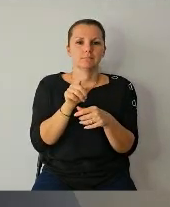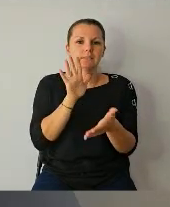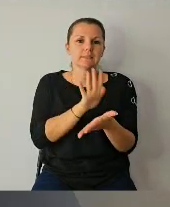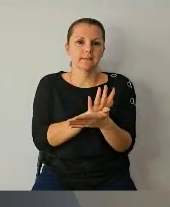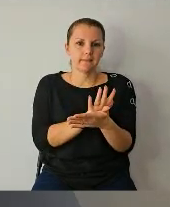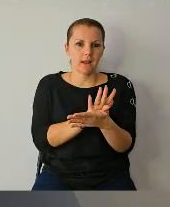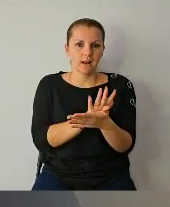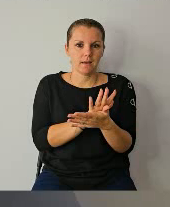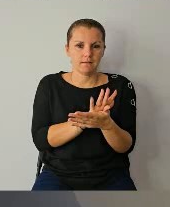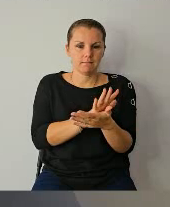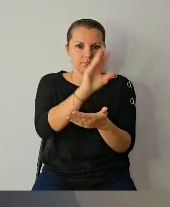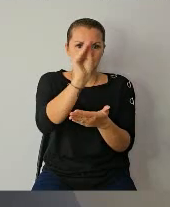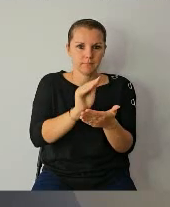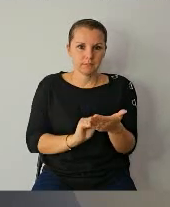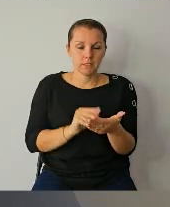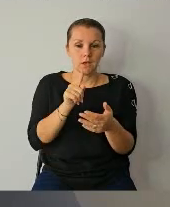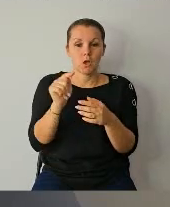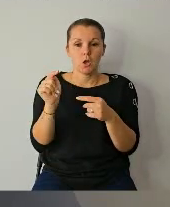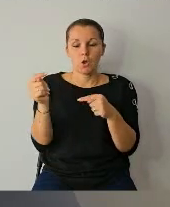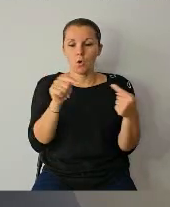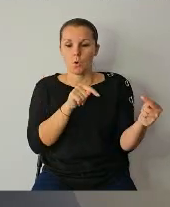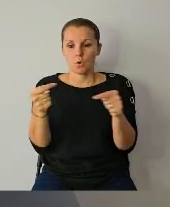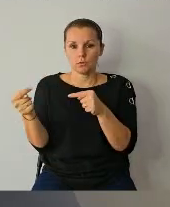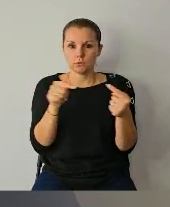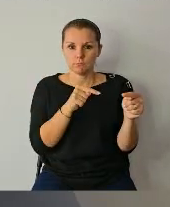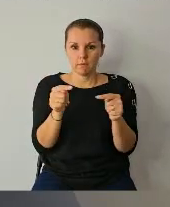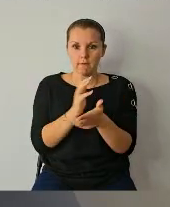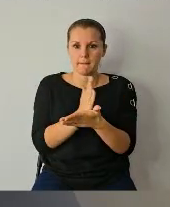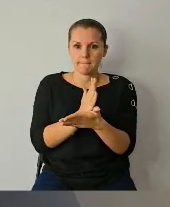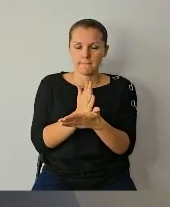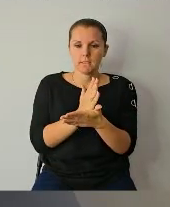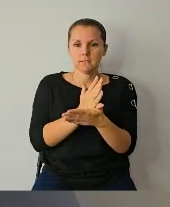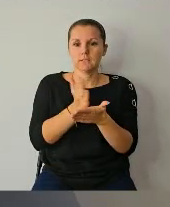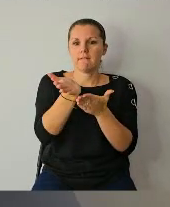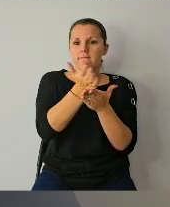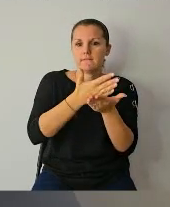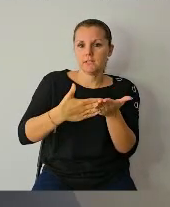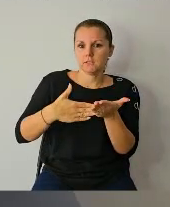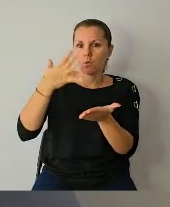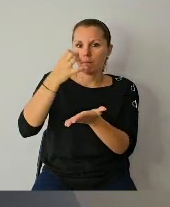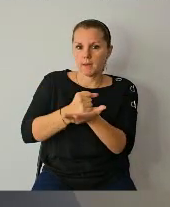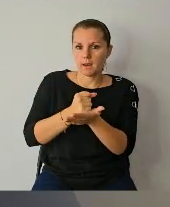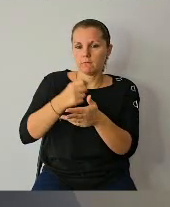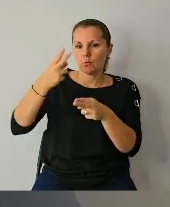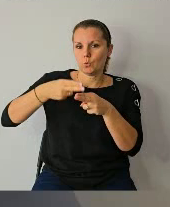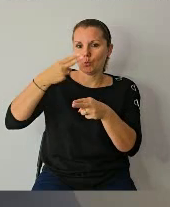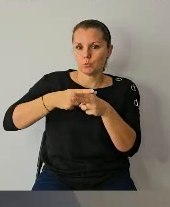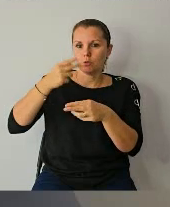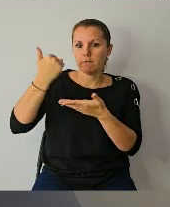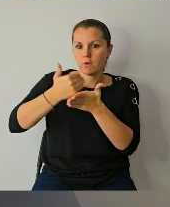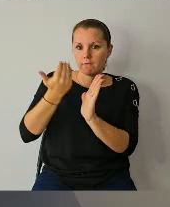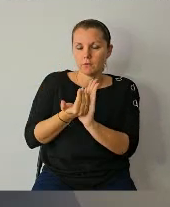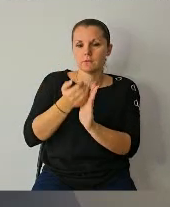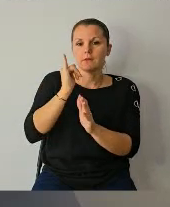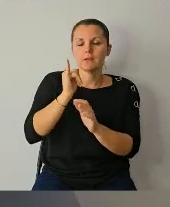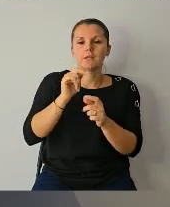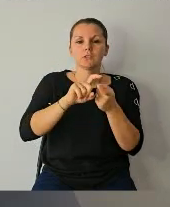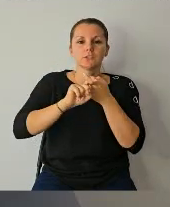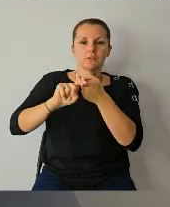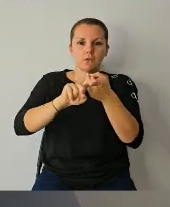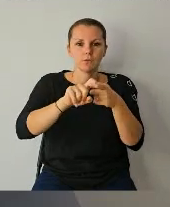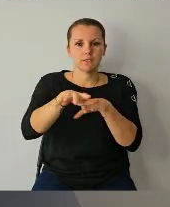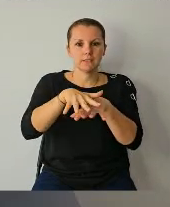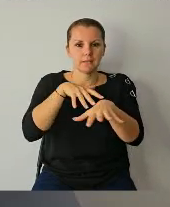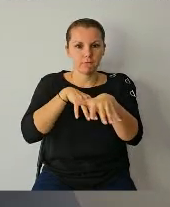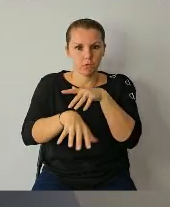Natomiast jakby ta rozmowa między Wydziałem Prawnym Urzędu Wojewódzkiego a związkami zawodowymi